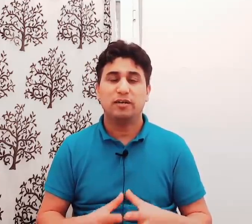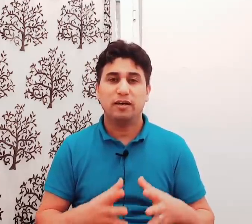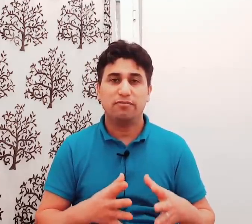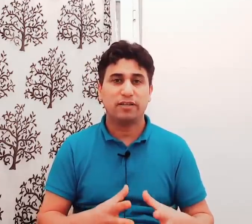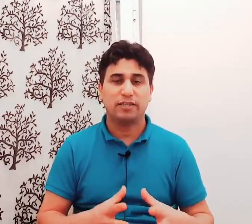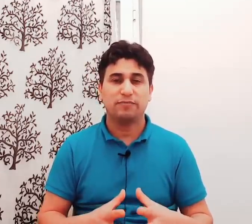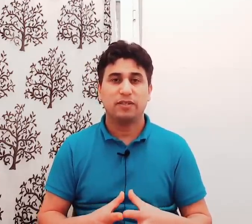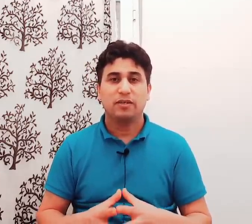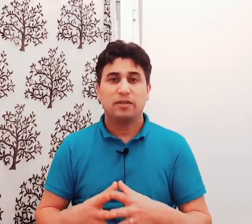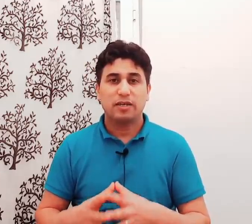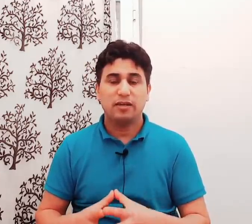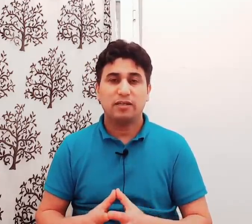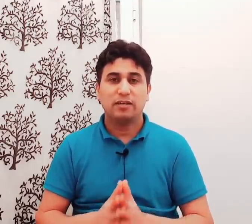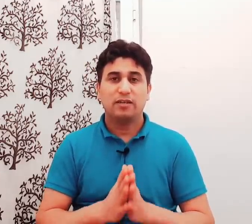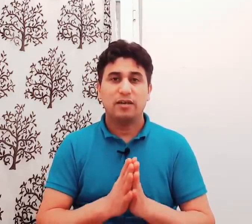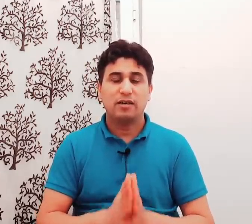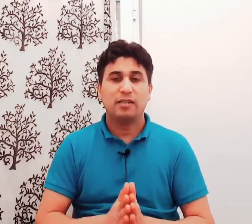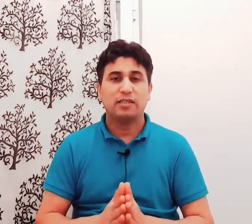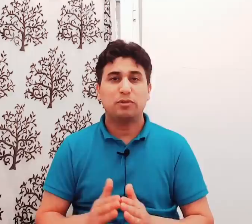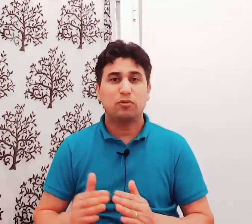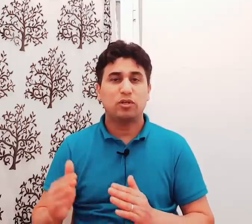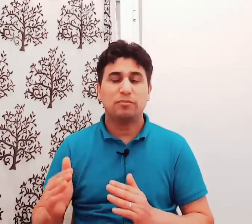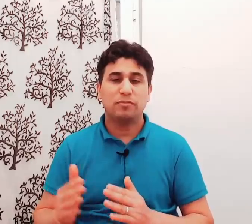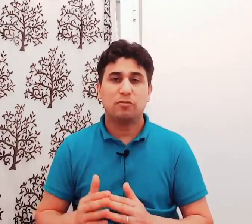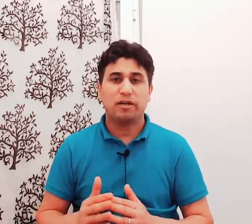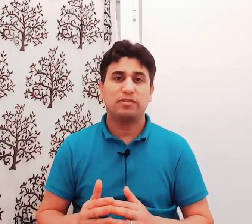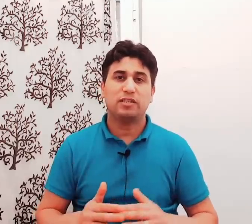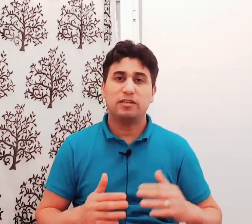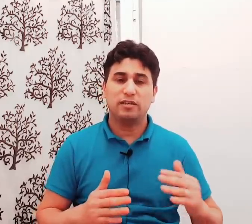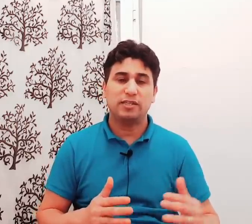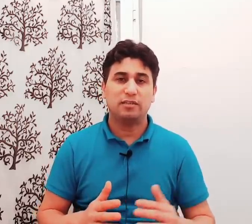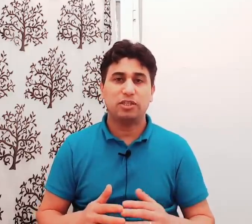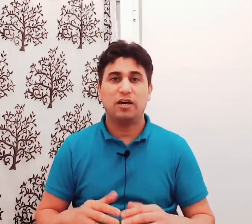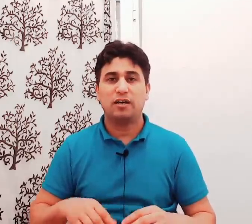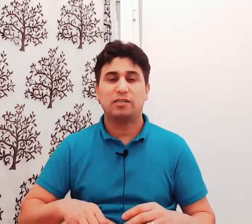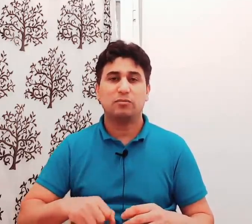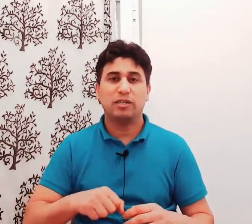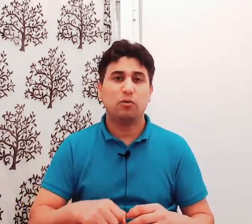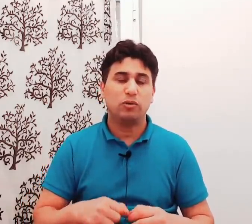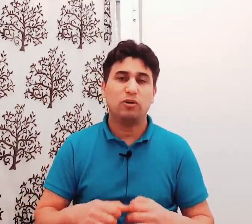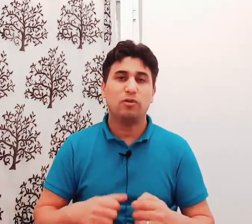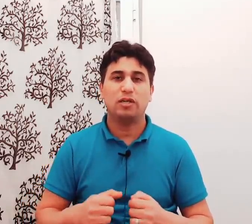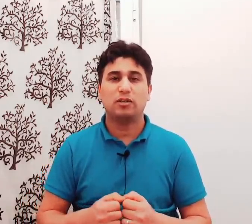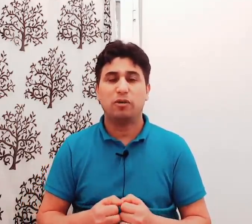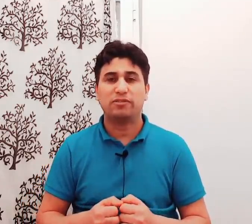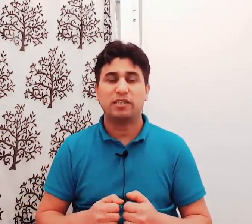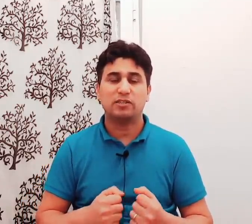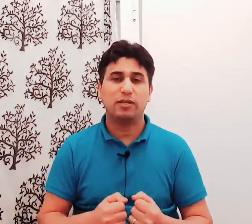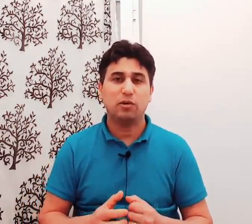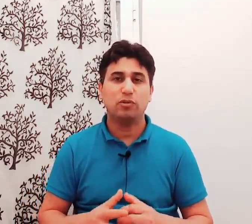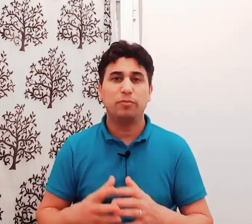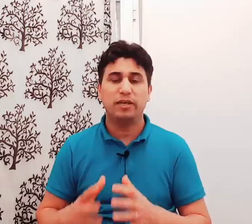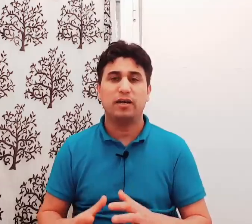هنايا الفرضي. كذلك الناس اللي غادي يبداو يخرجوا عندهم كبار في السن، الناس اللي عندهم شي اعاقه خصهم اللي يقودهم، ولا اللي كبار في